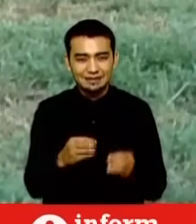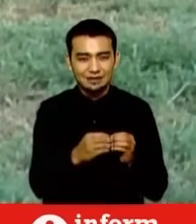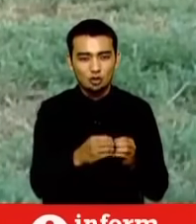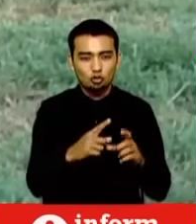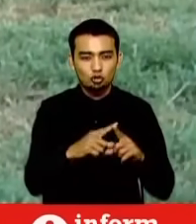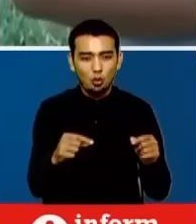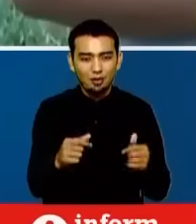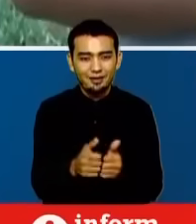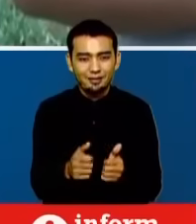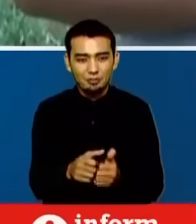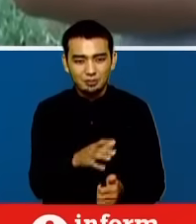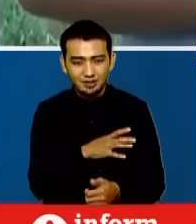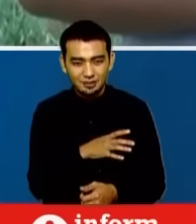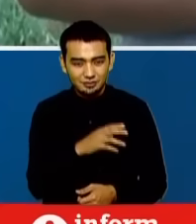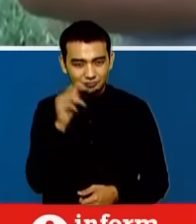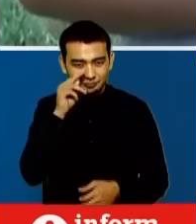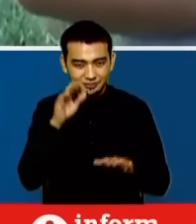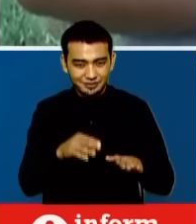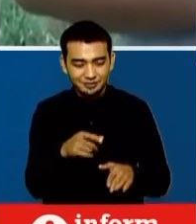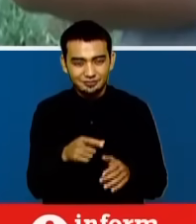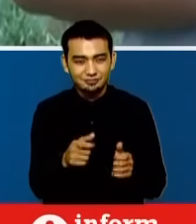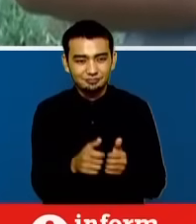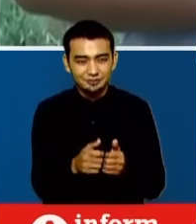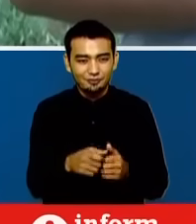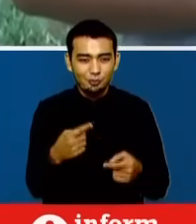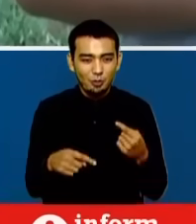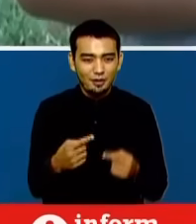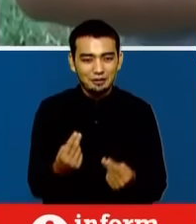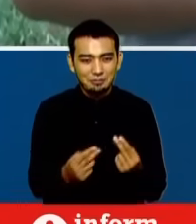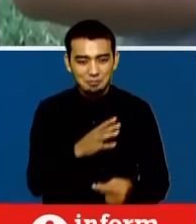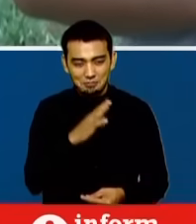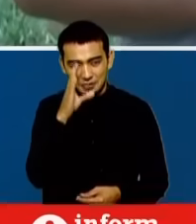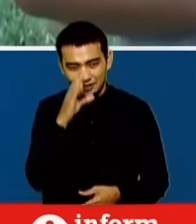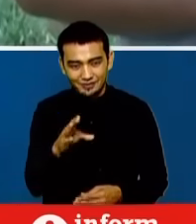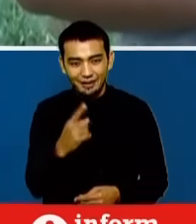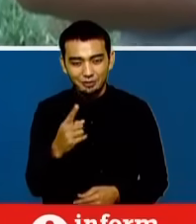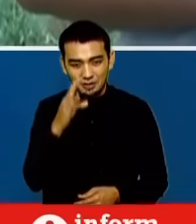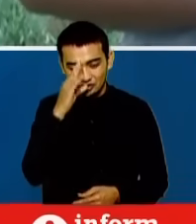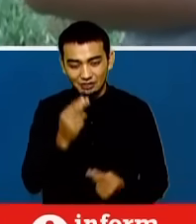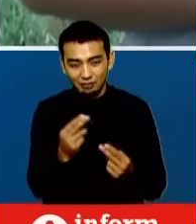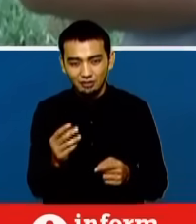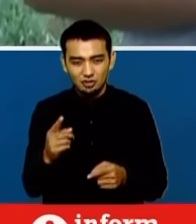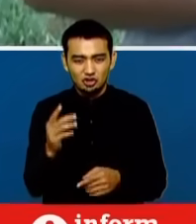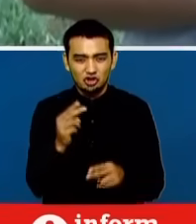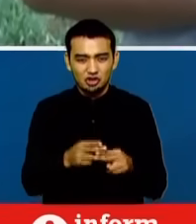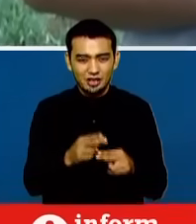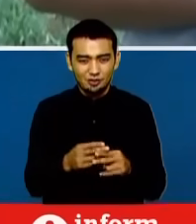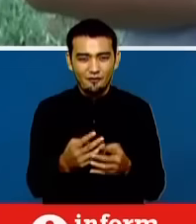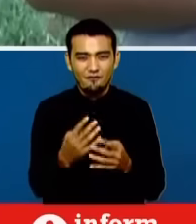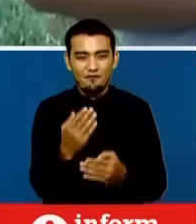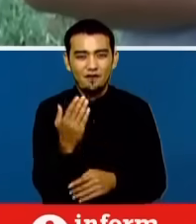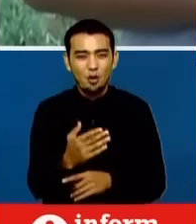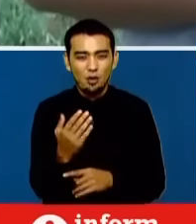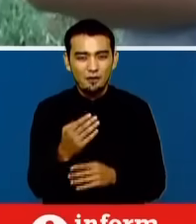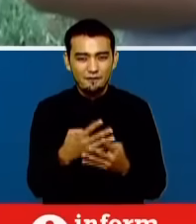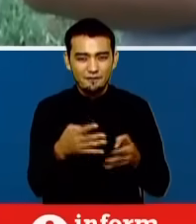гимназиясының аумағында болған оқу орнының қасында орналасқан алаңда футбол ойнап жүрген балалардың бірінің үстіне темір қақпа құлап, 10 жастағы